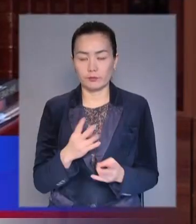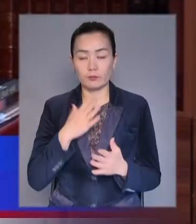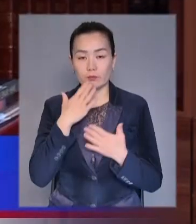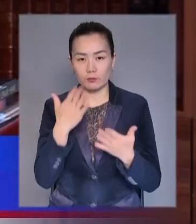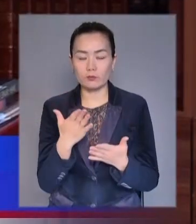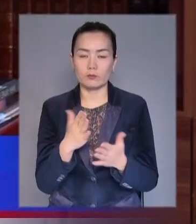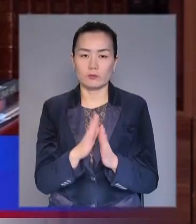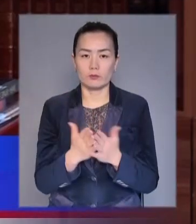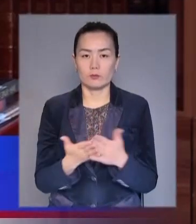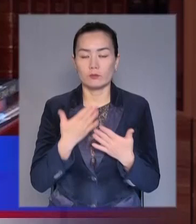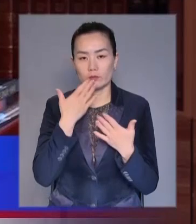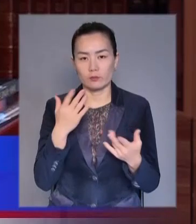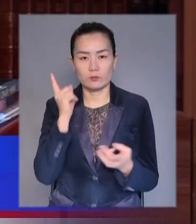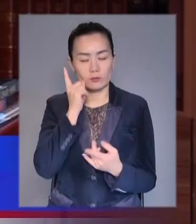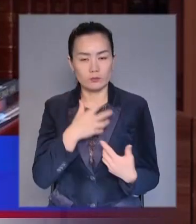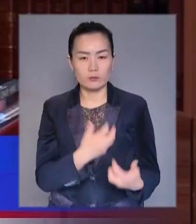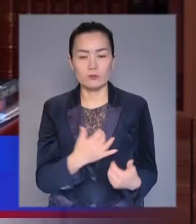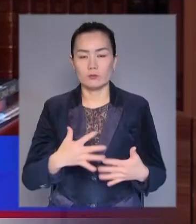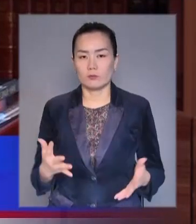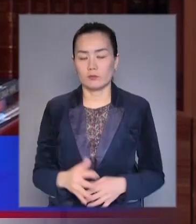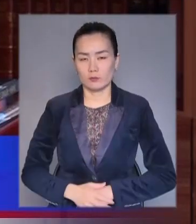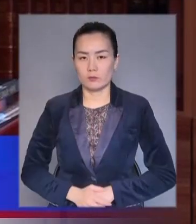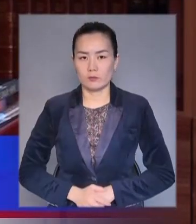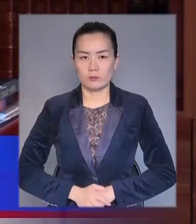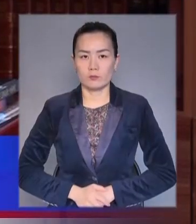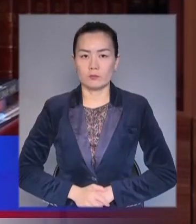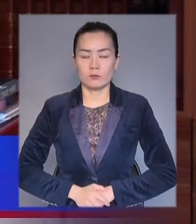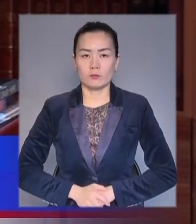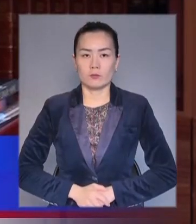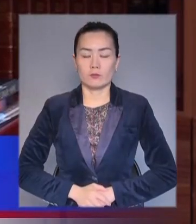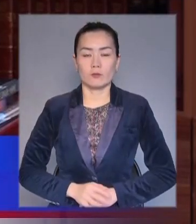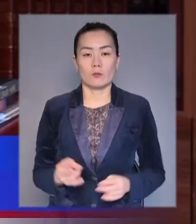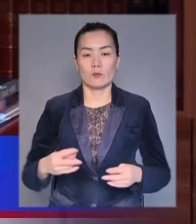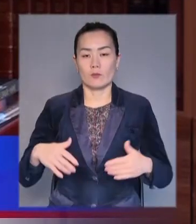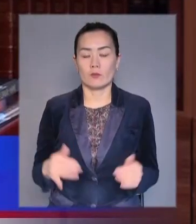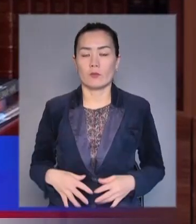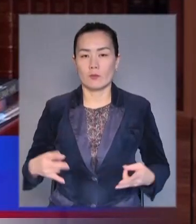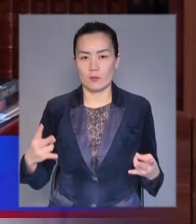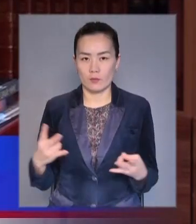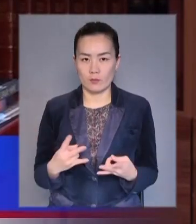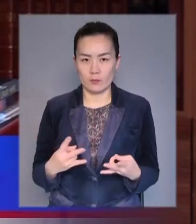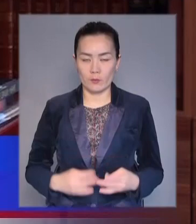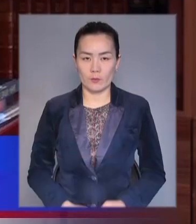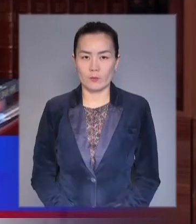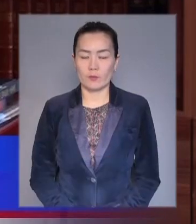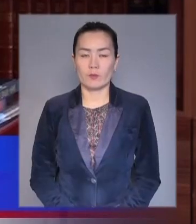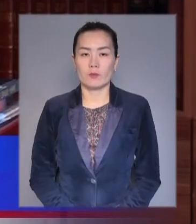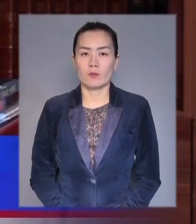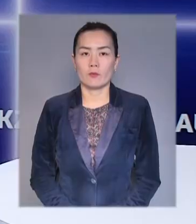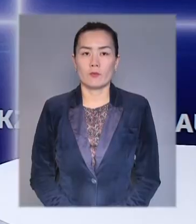оқудан көрі, мынау телефонға телміру көбейіп кетті. Осыны тиятын бір жол табу керек.